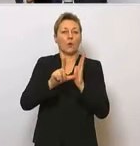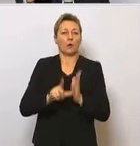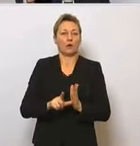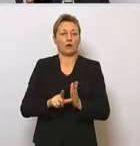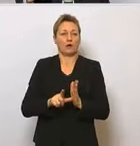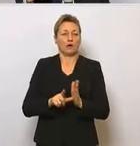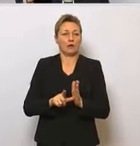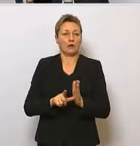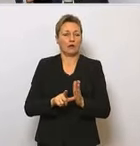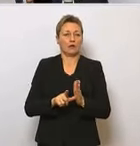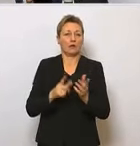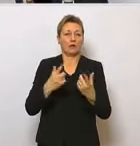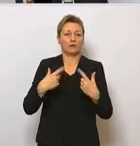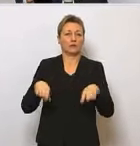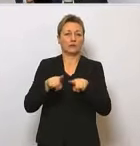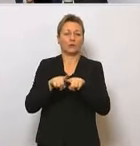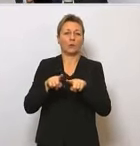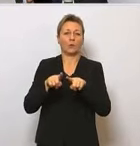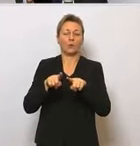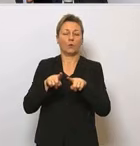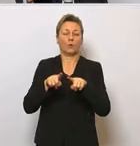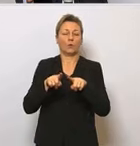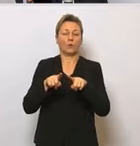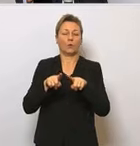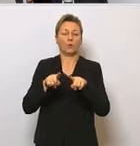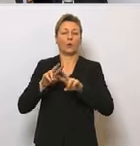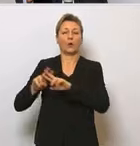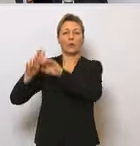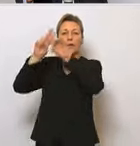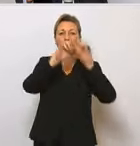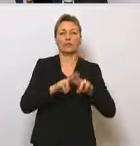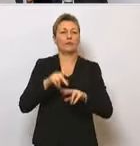le député,